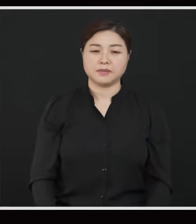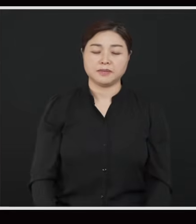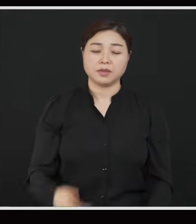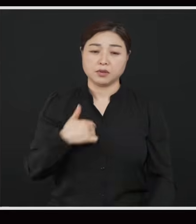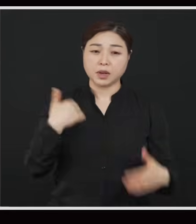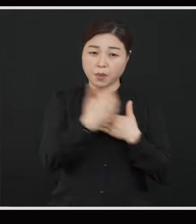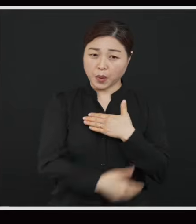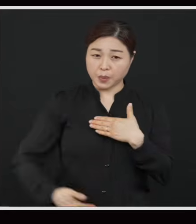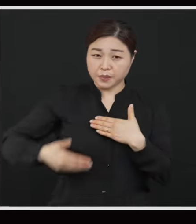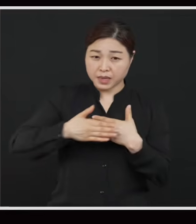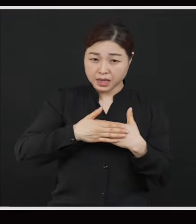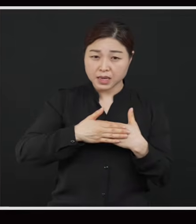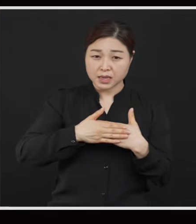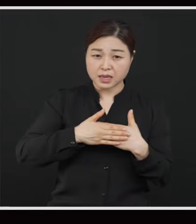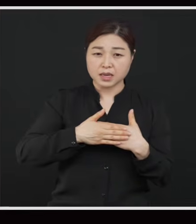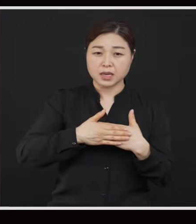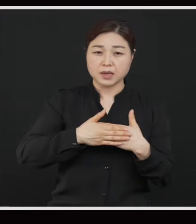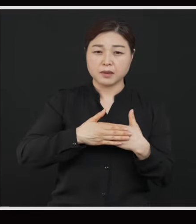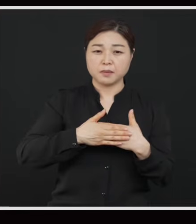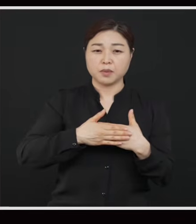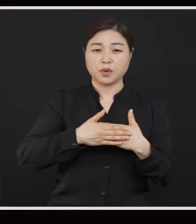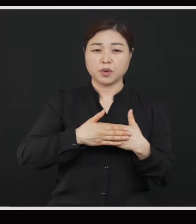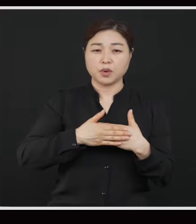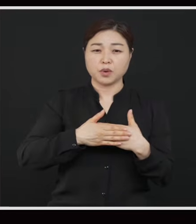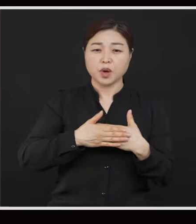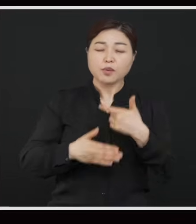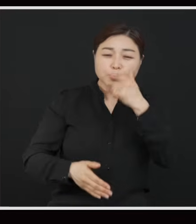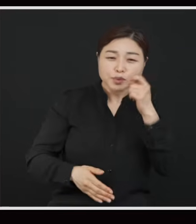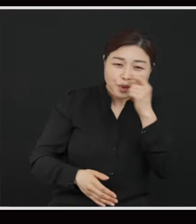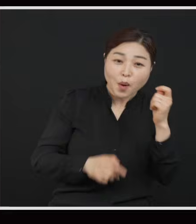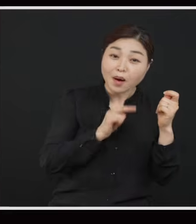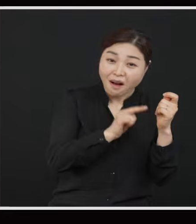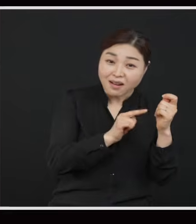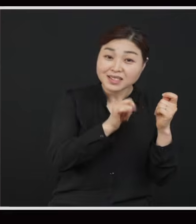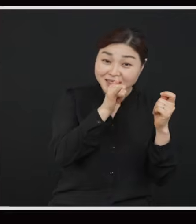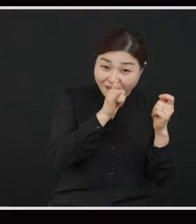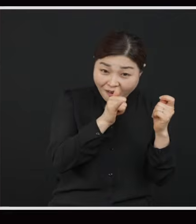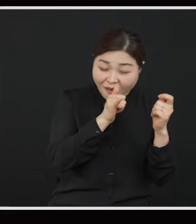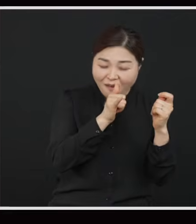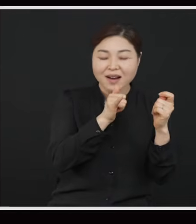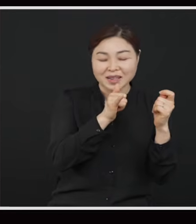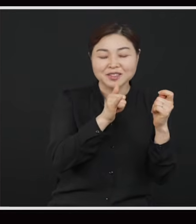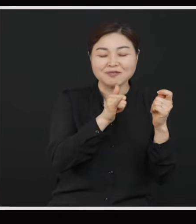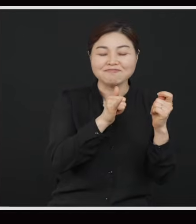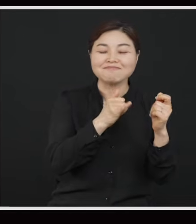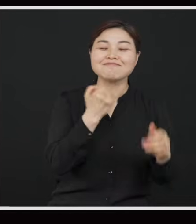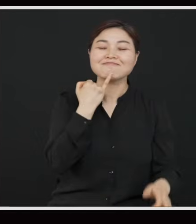우리 몸의 체질이 그래서 적당히 부족한 가운데서